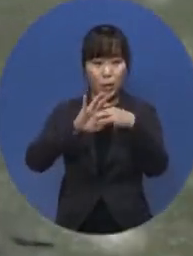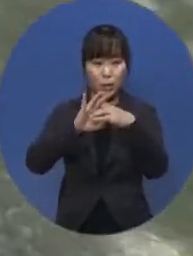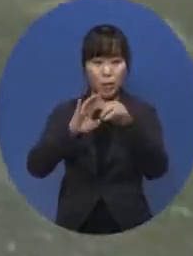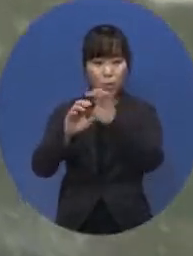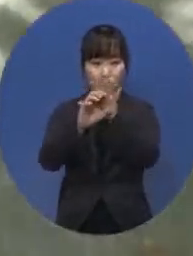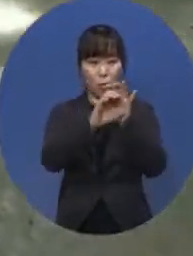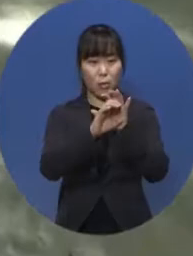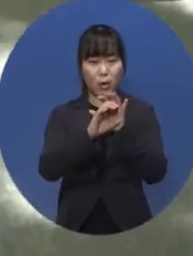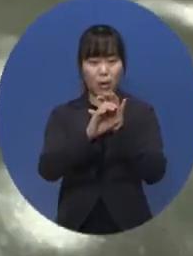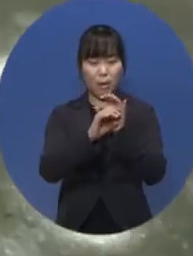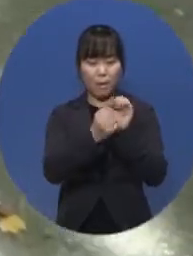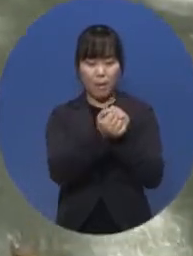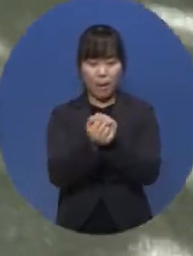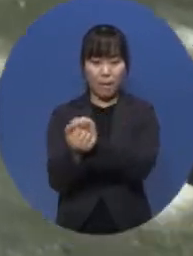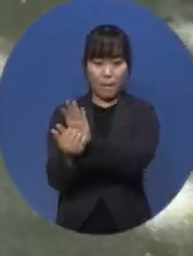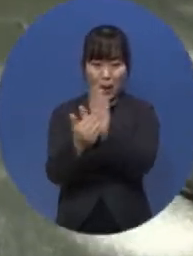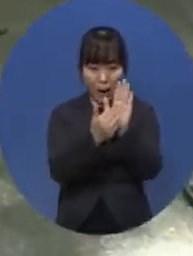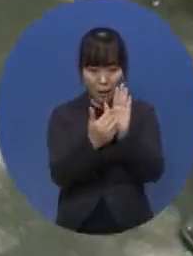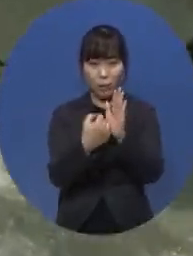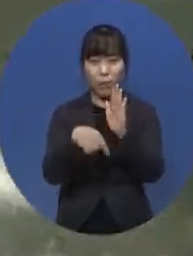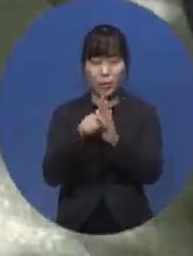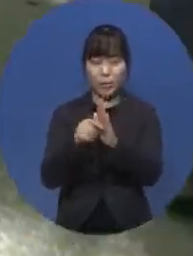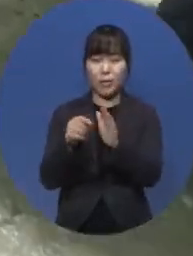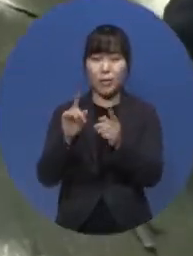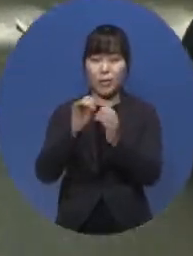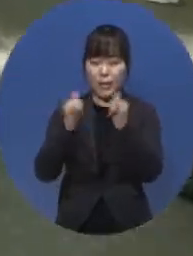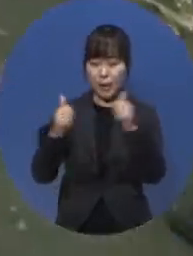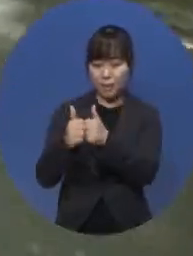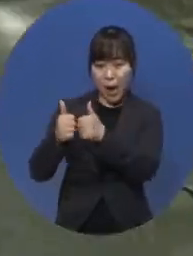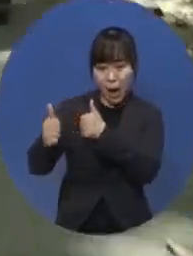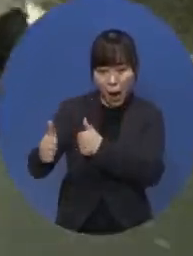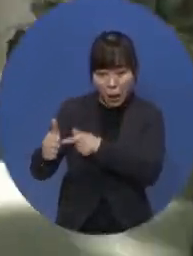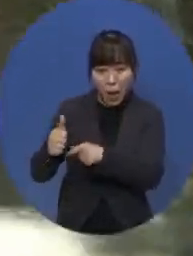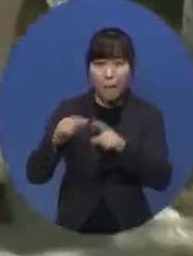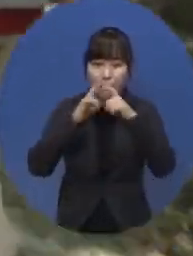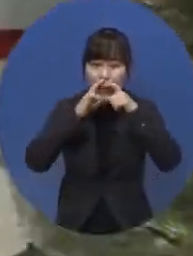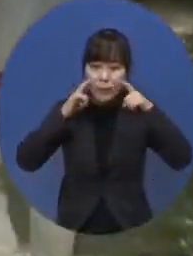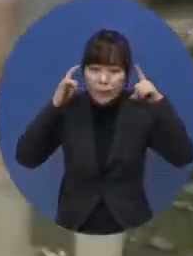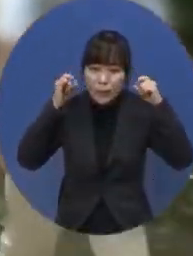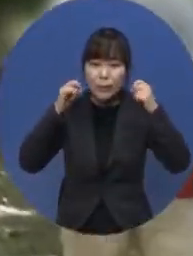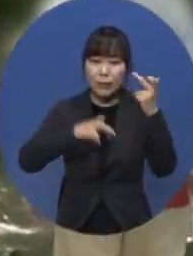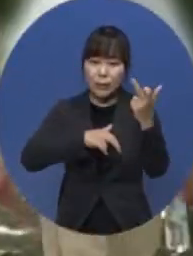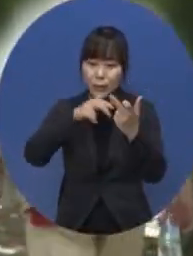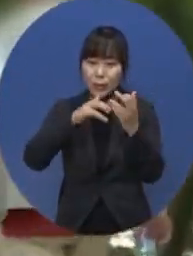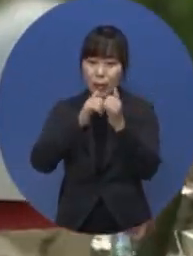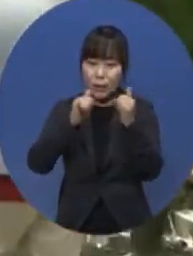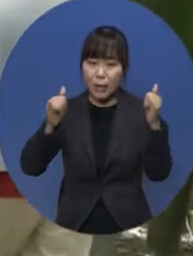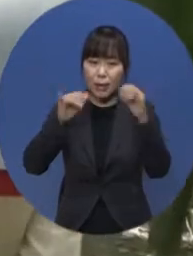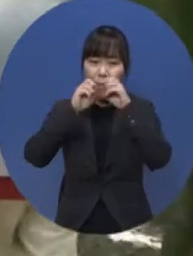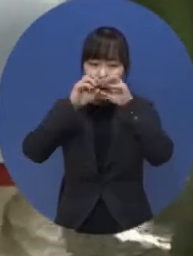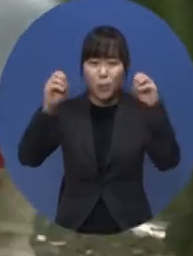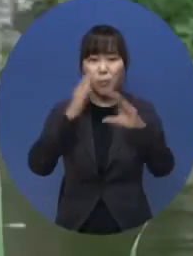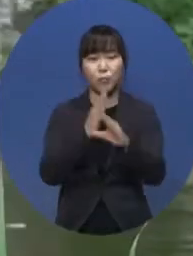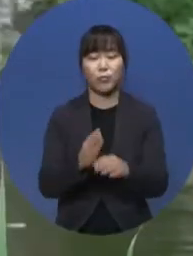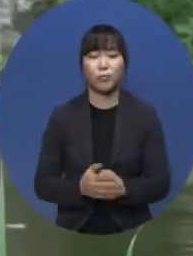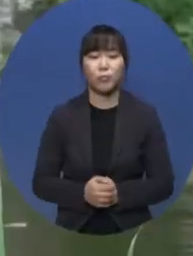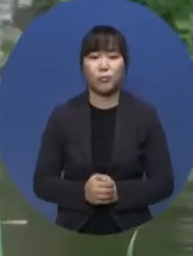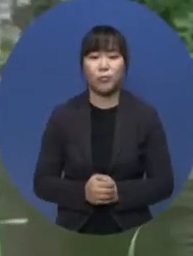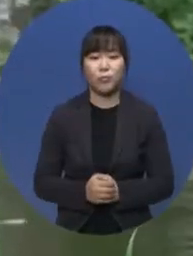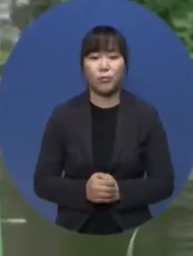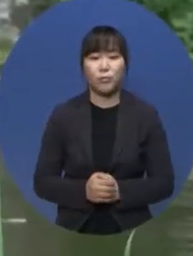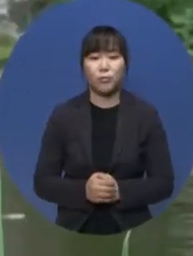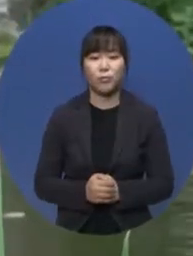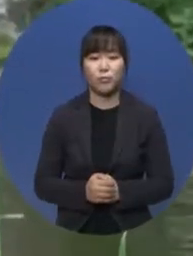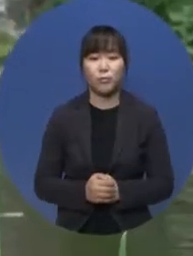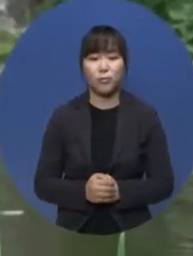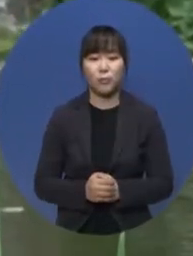코로나 감염 예방을 위한 거리두기와 마스크 쓰기 등을 산행하는 등산객들에게 전하고 있습니다.